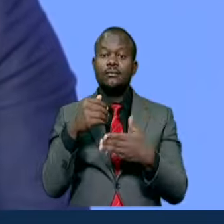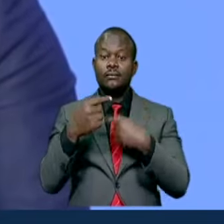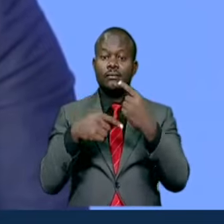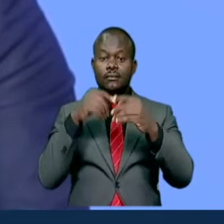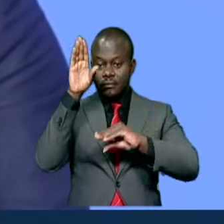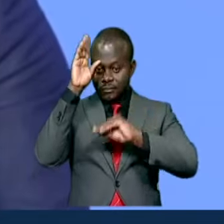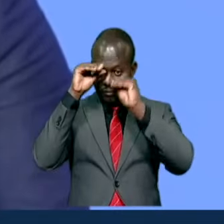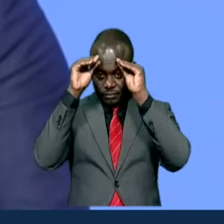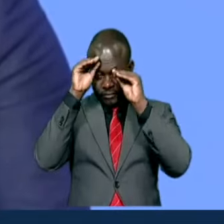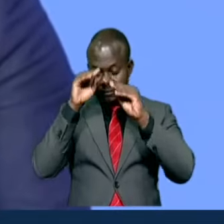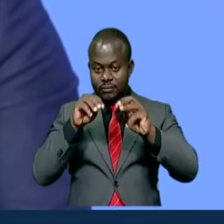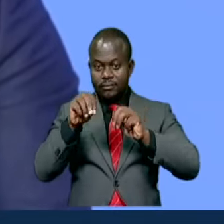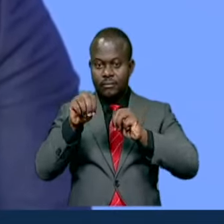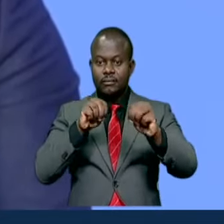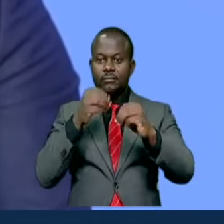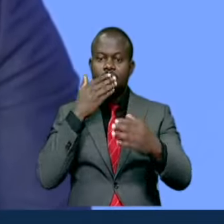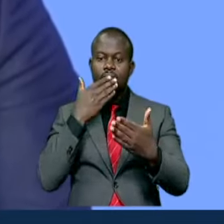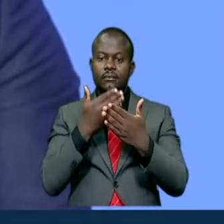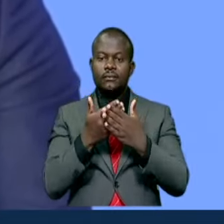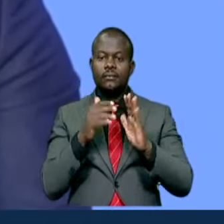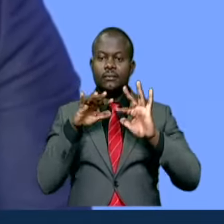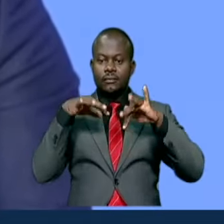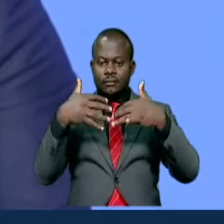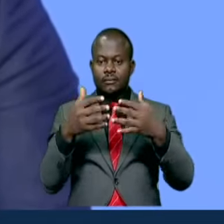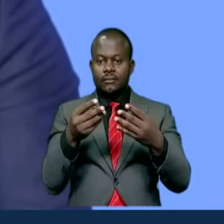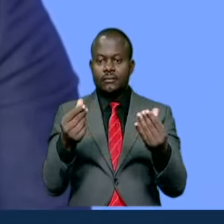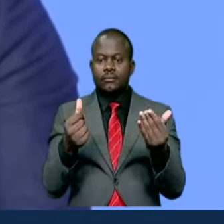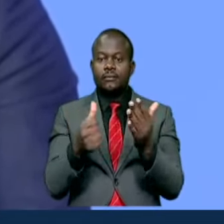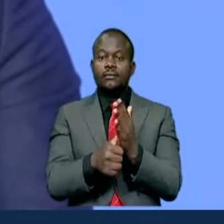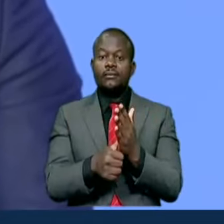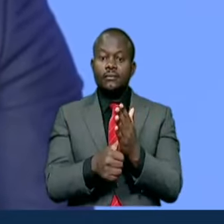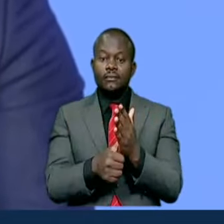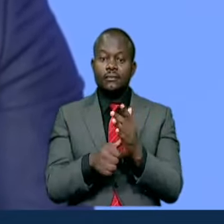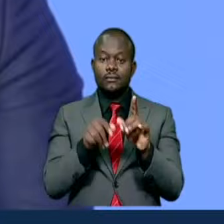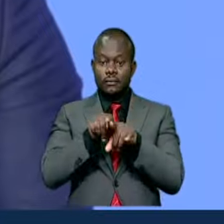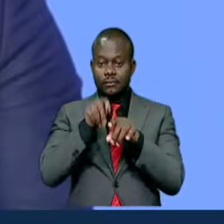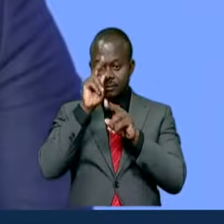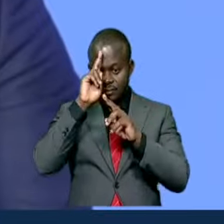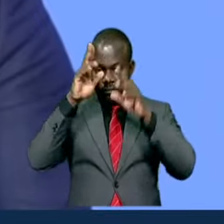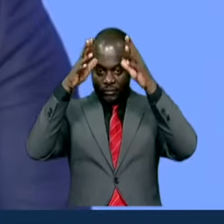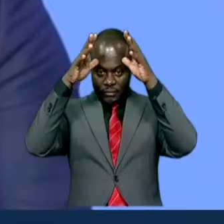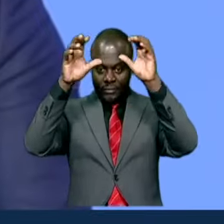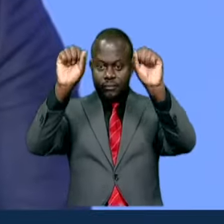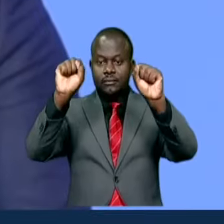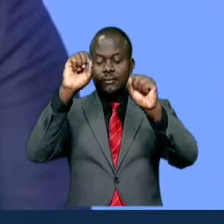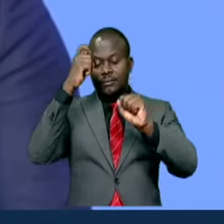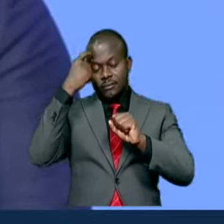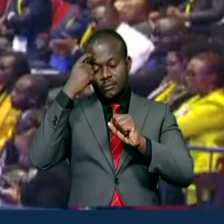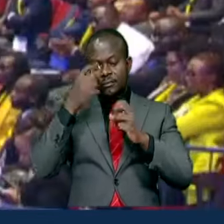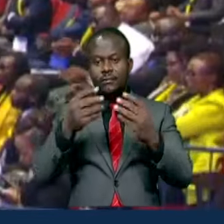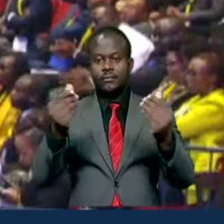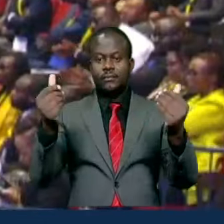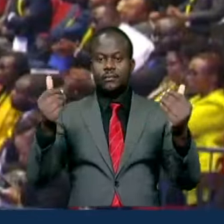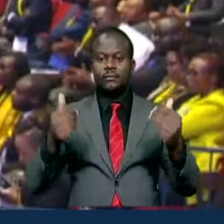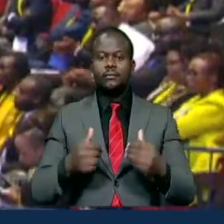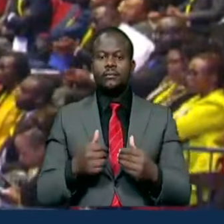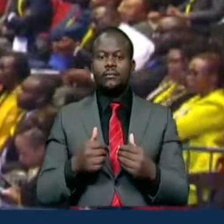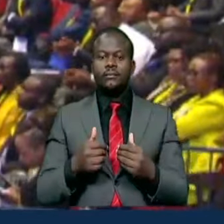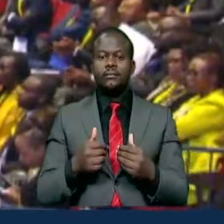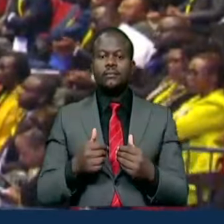twige gucunga neza uko dukemura ibibazo nk'uko nyakubahwa Perezida wa Repubulika abikemura.